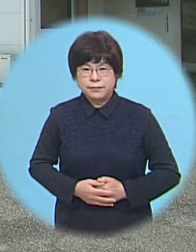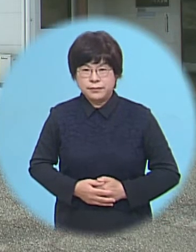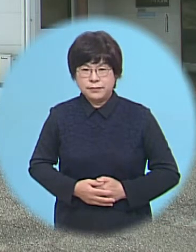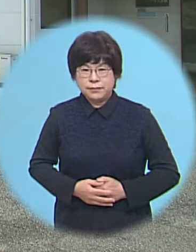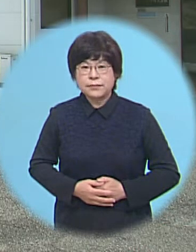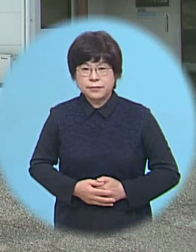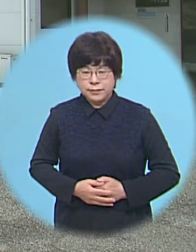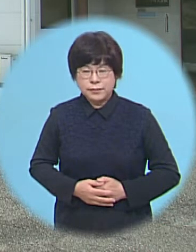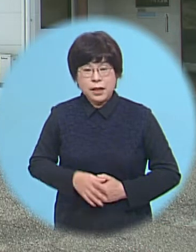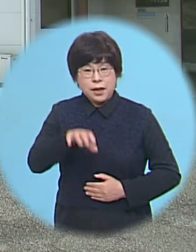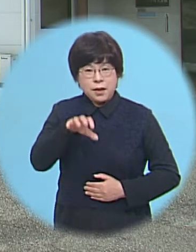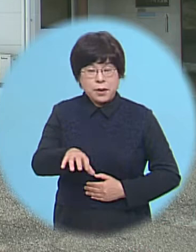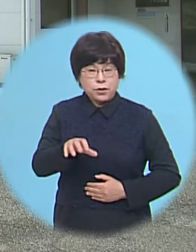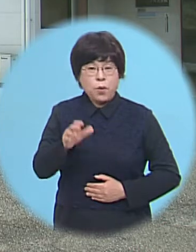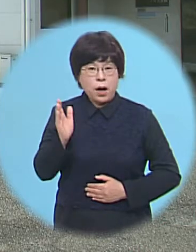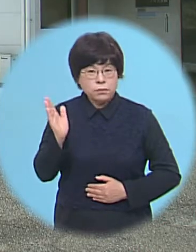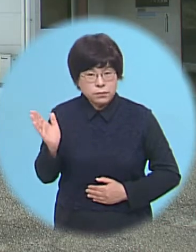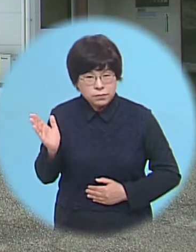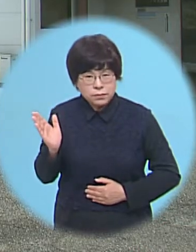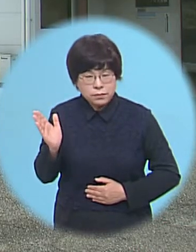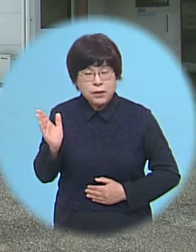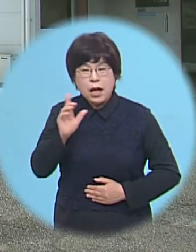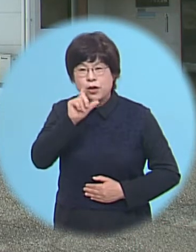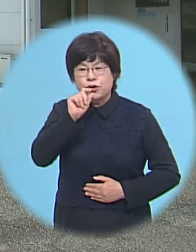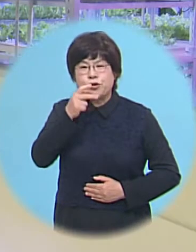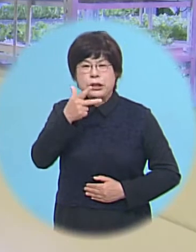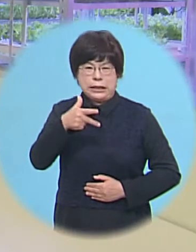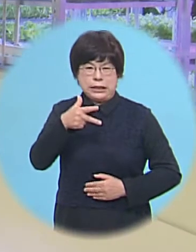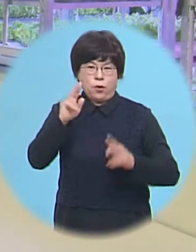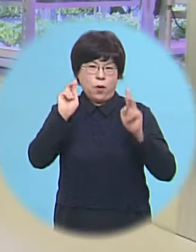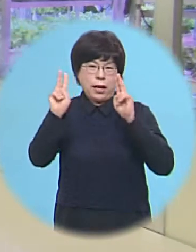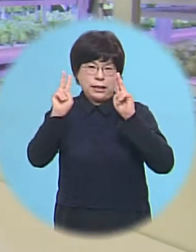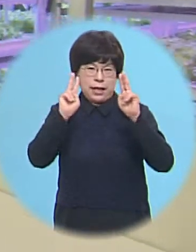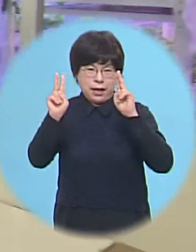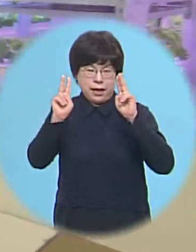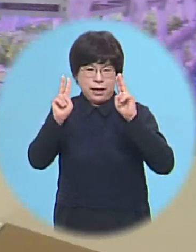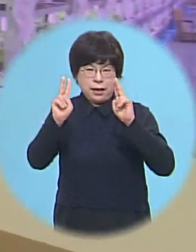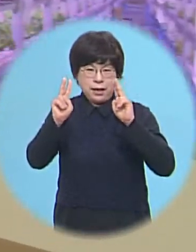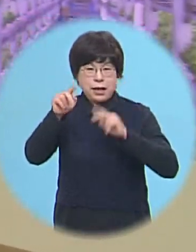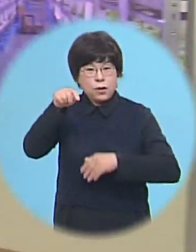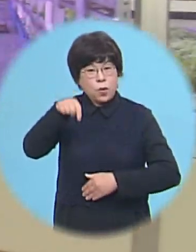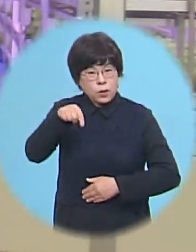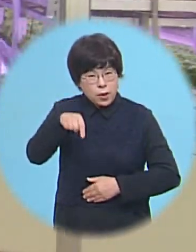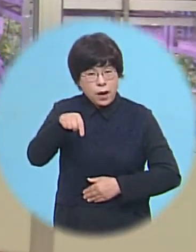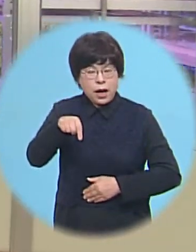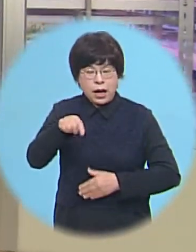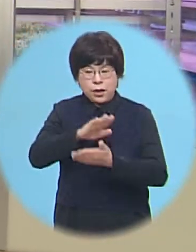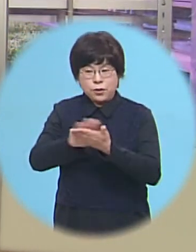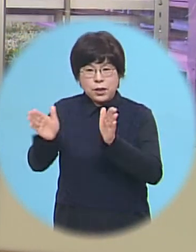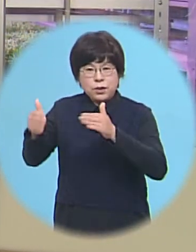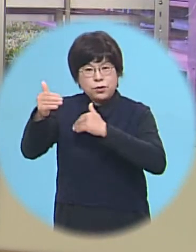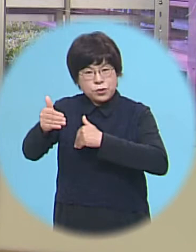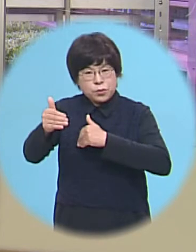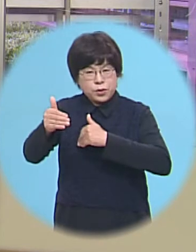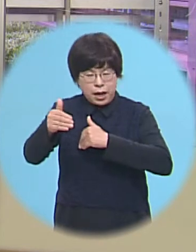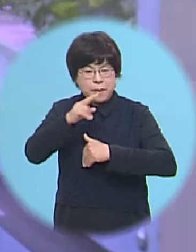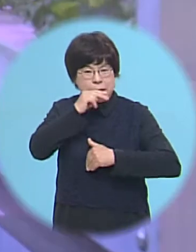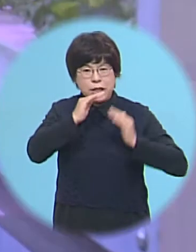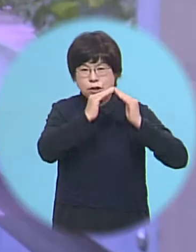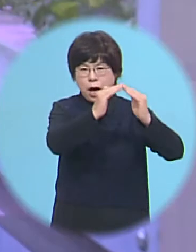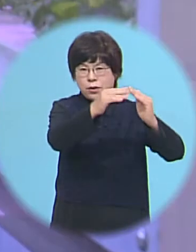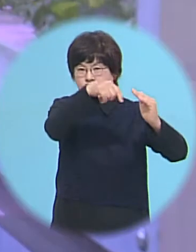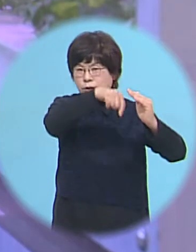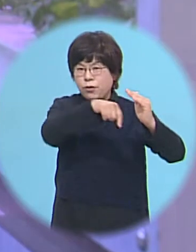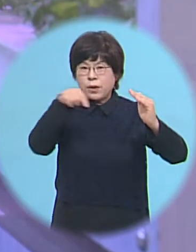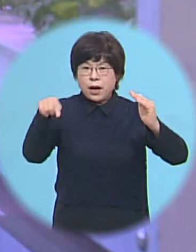まずやってきたのは都留市にある企業。こちらではクリーンルームやハウスの中で野